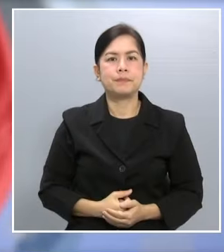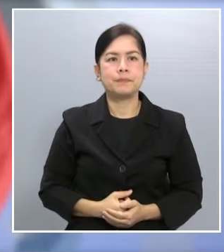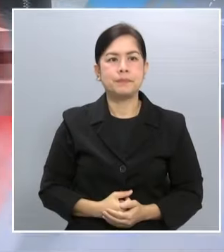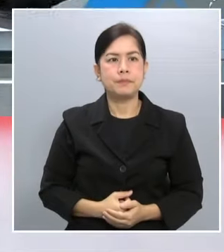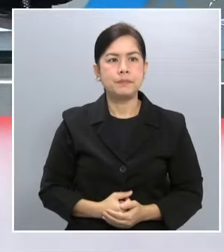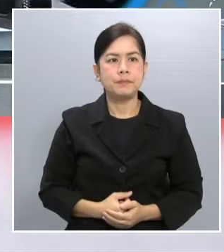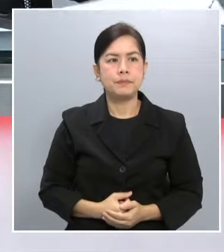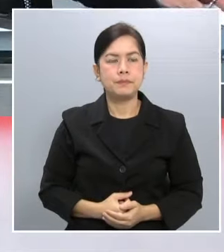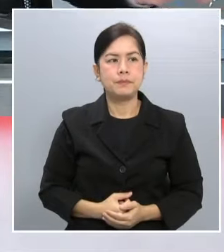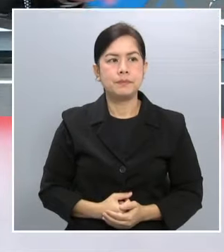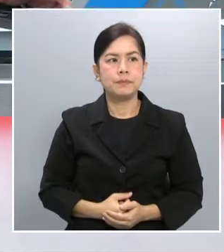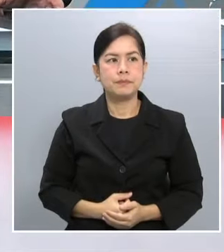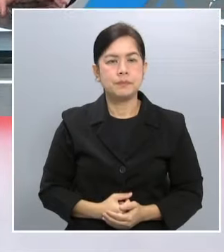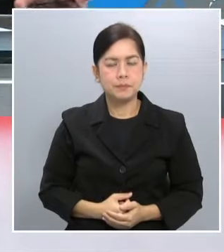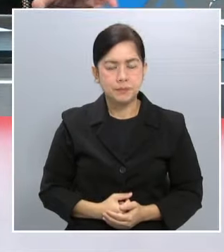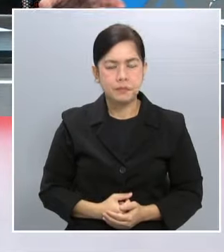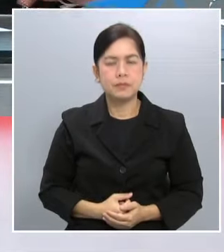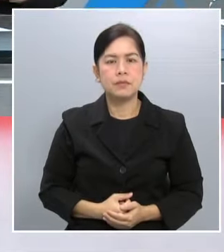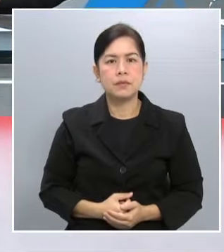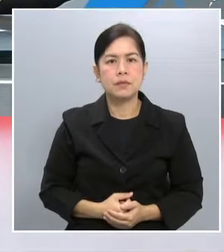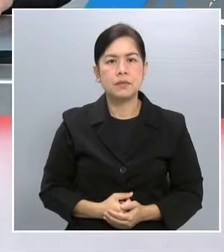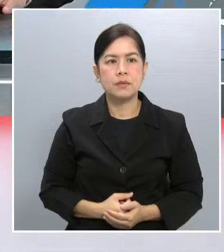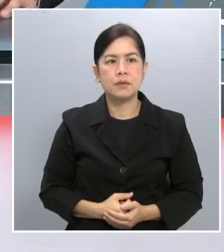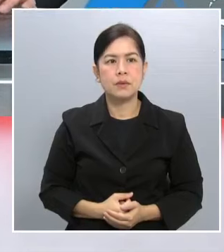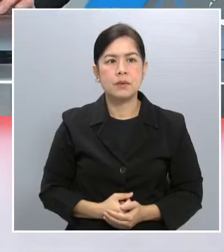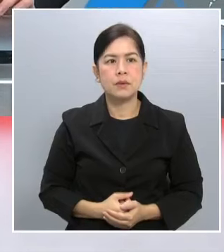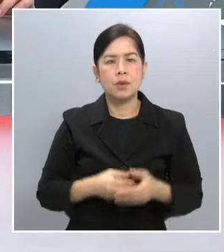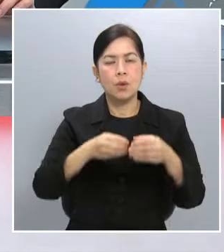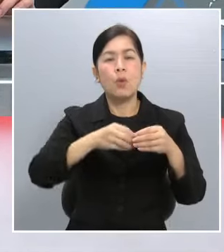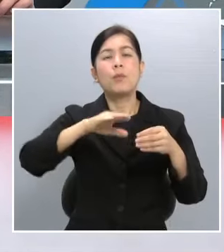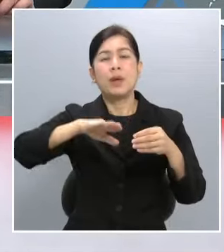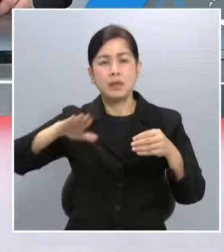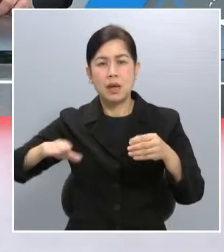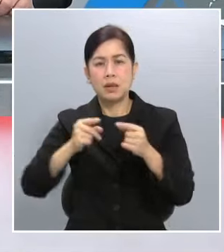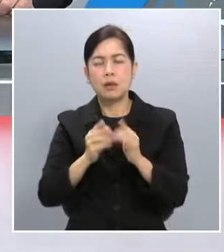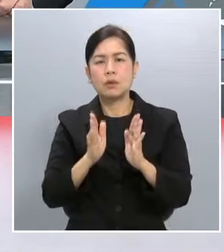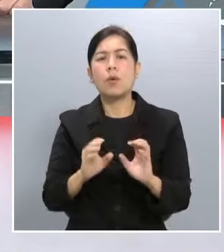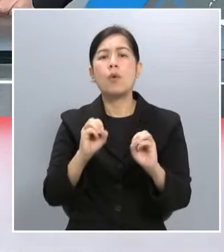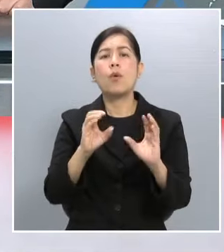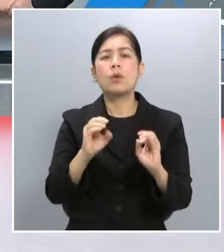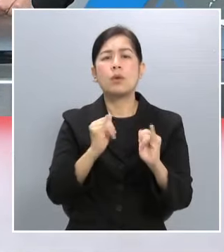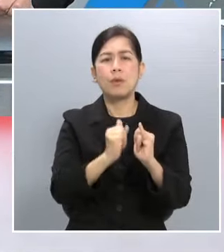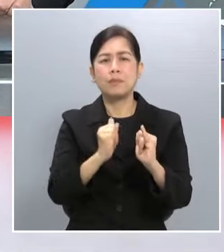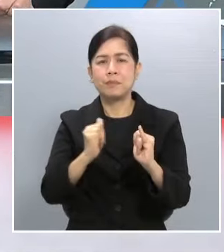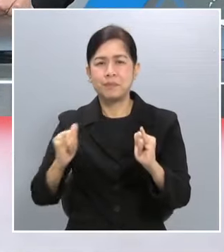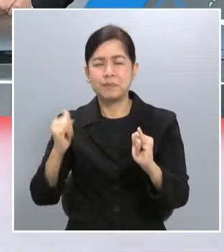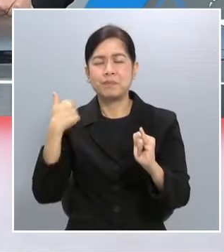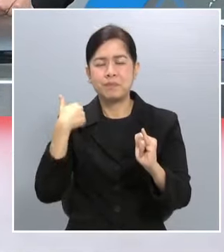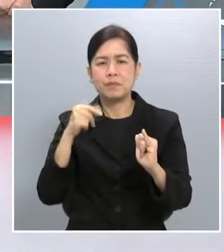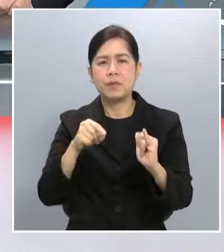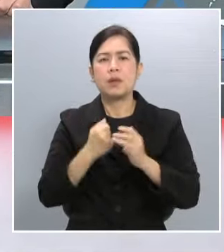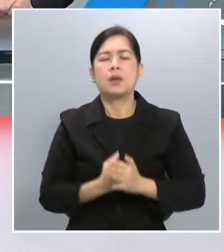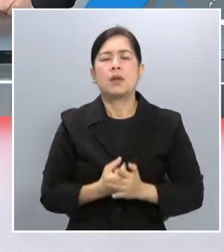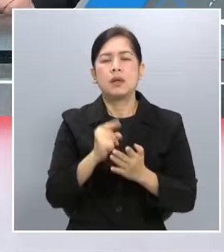ส่วนร่างของน้องๆ นักเรียนและคุณครูที่เสียชีวิตจากเหตุรถบัสทัศนศึกษาเกิดเหตุเพลิงไหม้เมื่อว